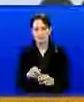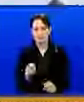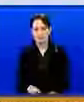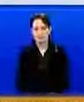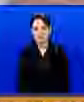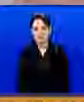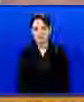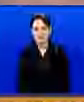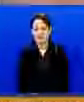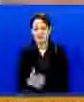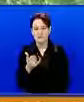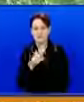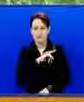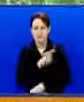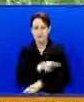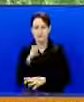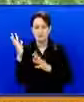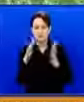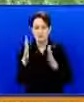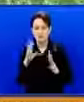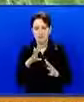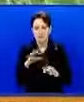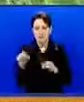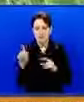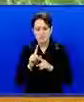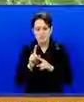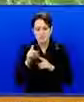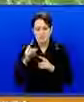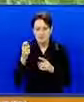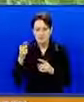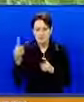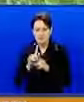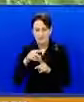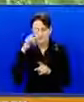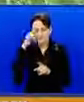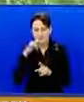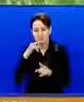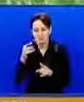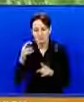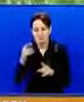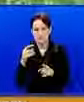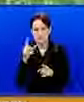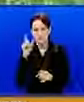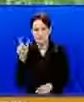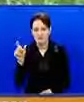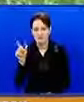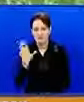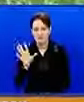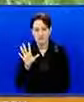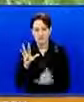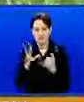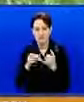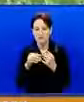Өте қатты дауыл болған кезде оның әсері тек қана адамға емес, бүкіл